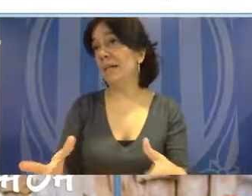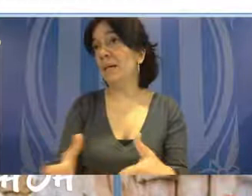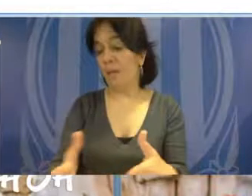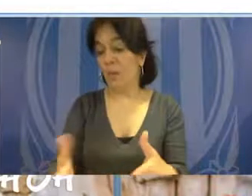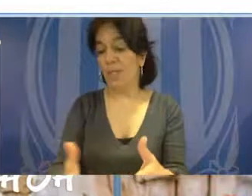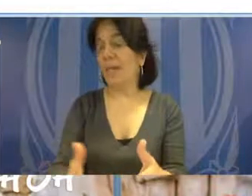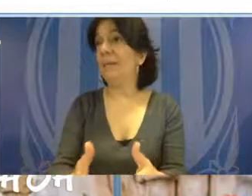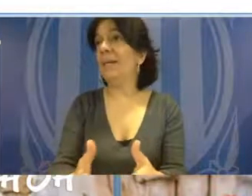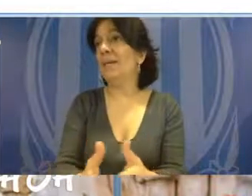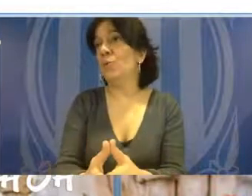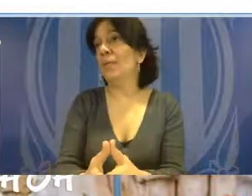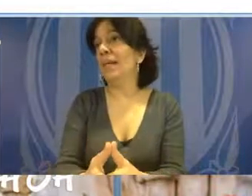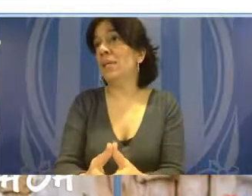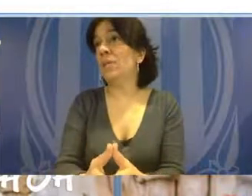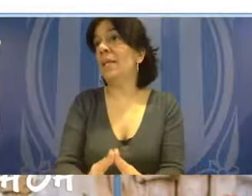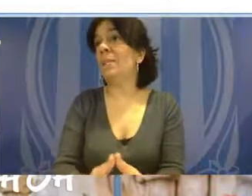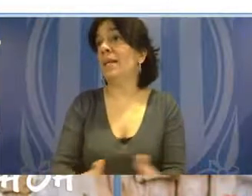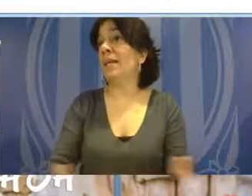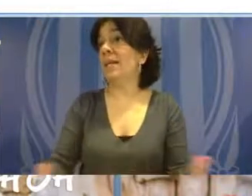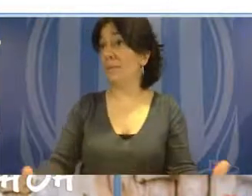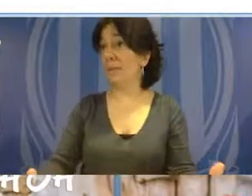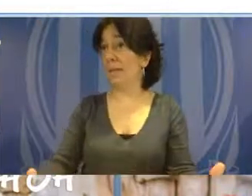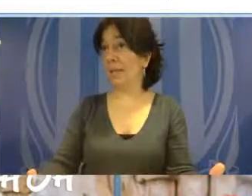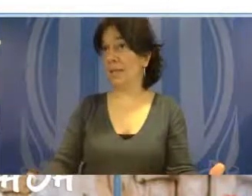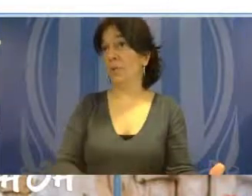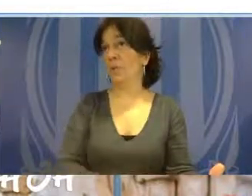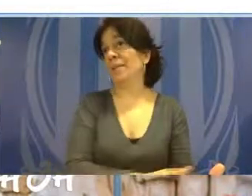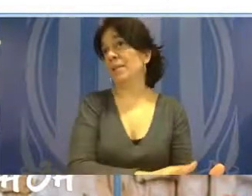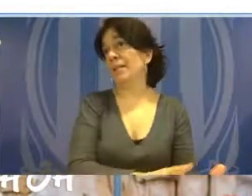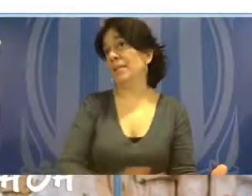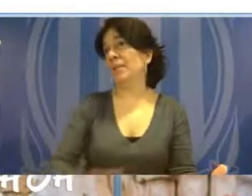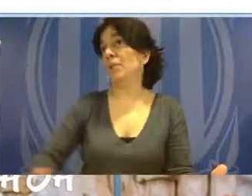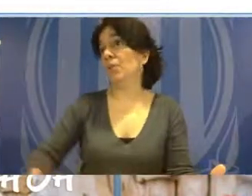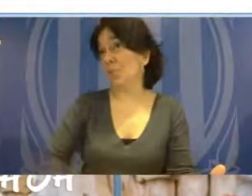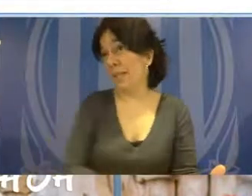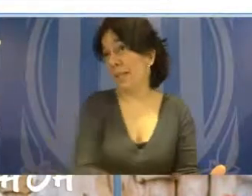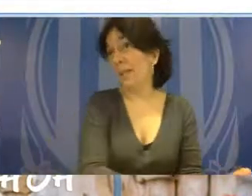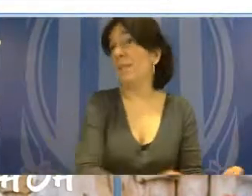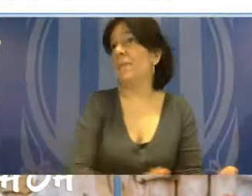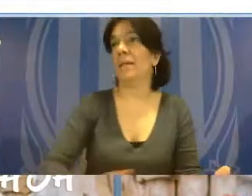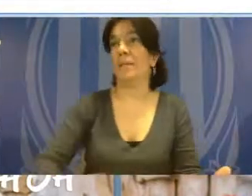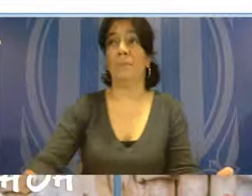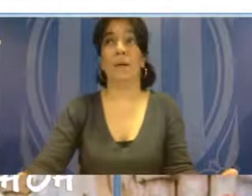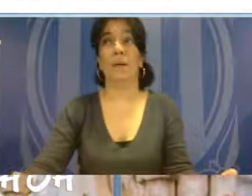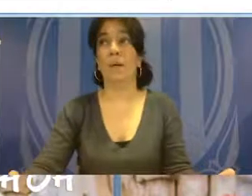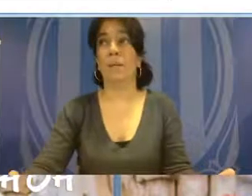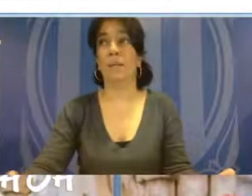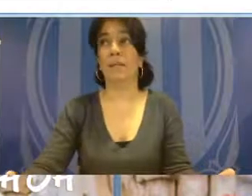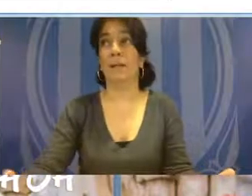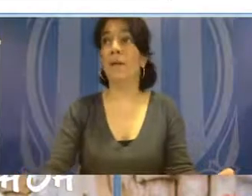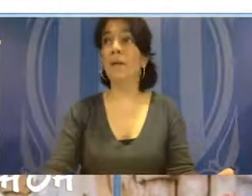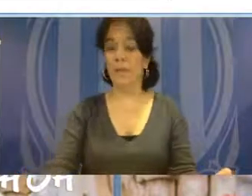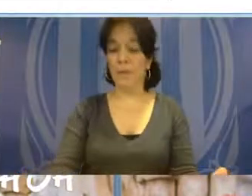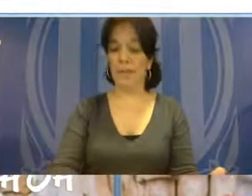interessa, lògicament, que surti Catalunya de manera equilibrada, que no en una setmana sigui tot Costa Daurada, per exemple, o a la